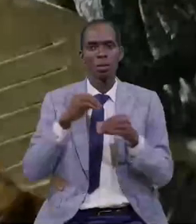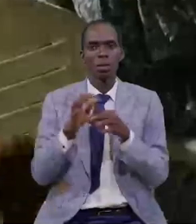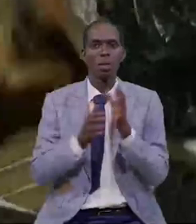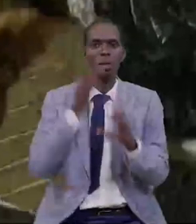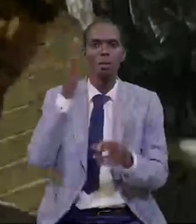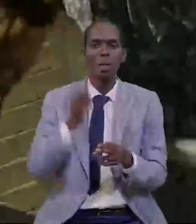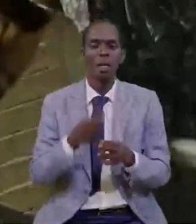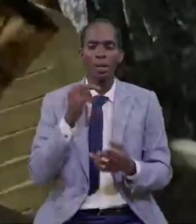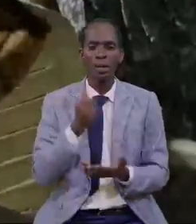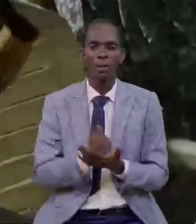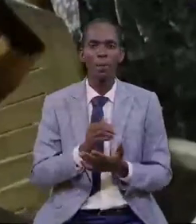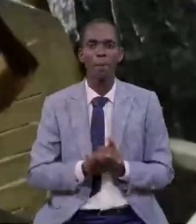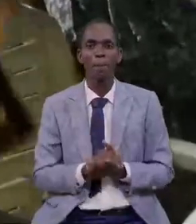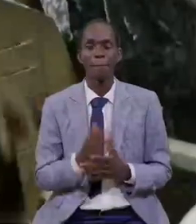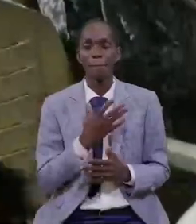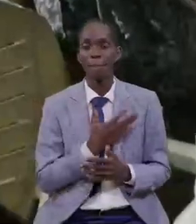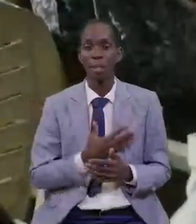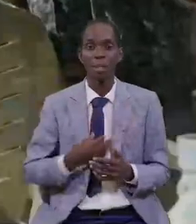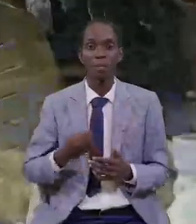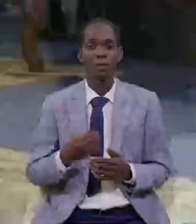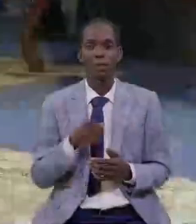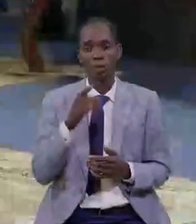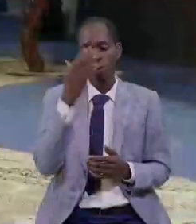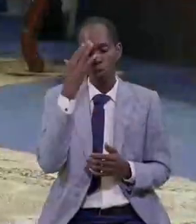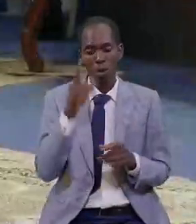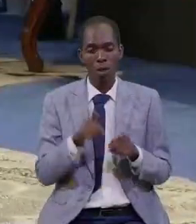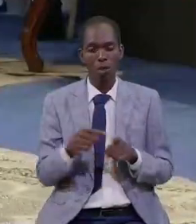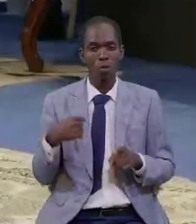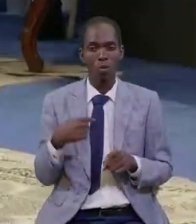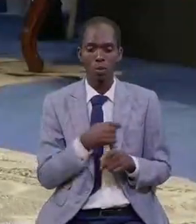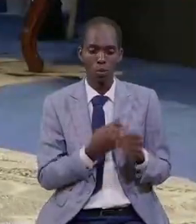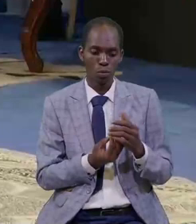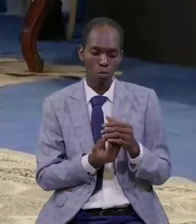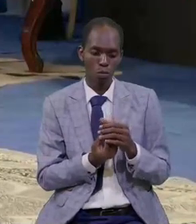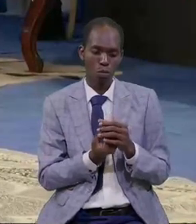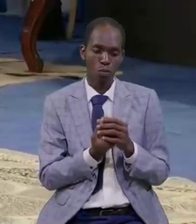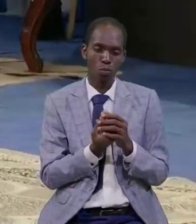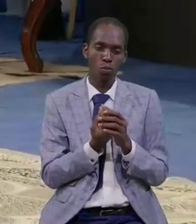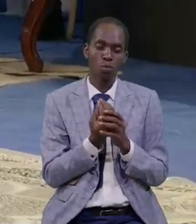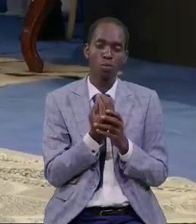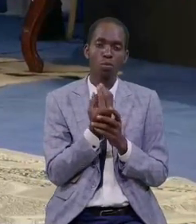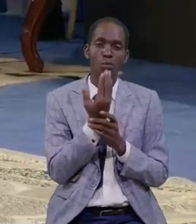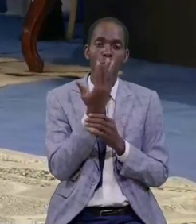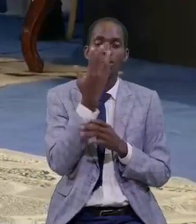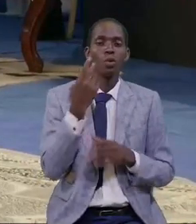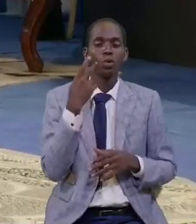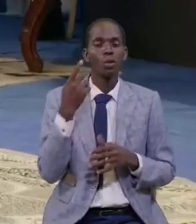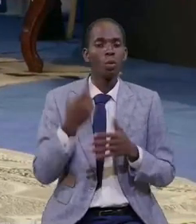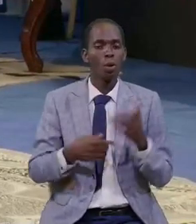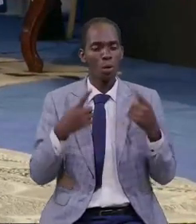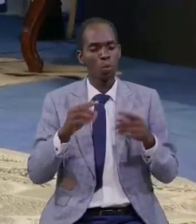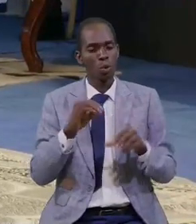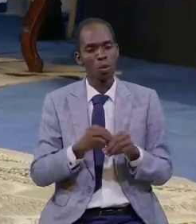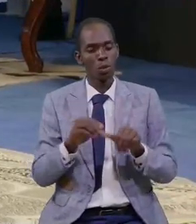Jésus et vous savez comme nous prenons de l'âge nous voyons ce qui se passe dans la vie d'autres personnes